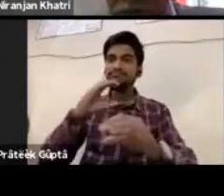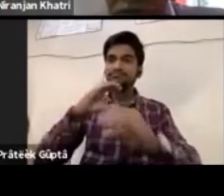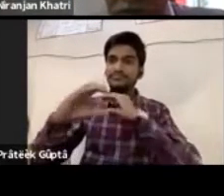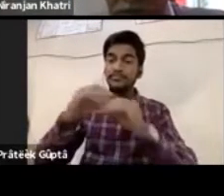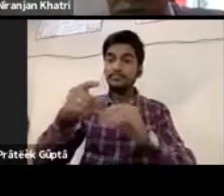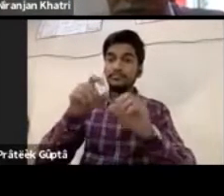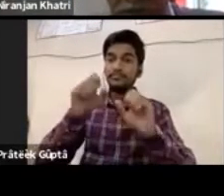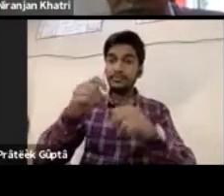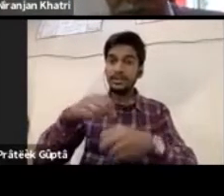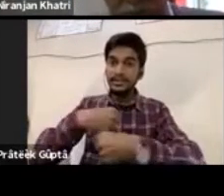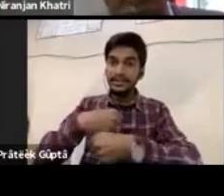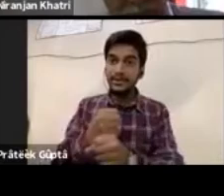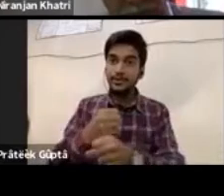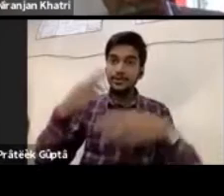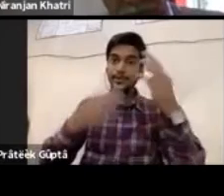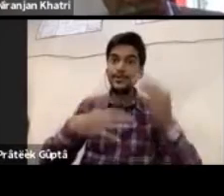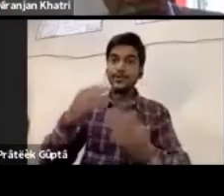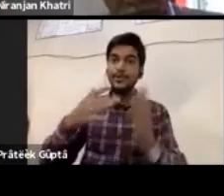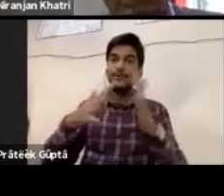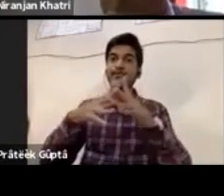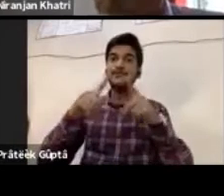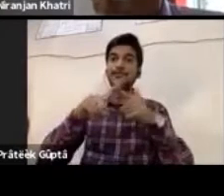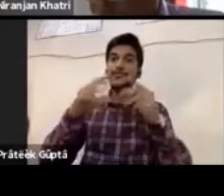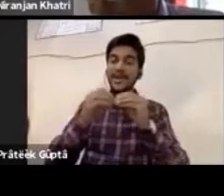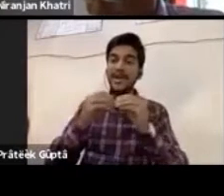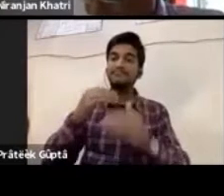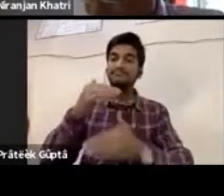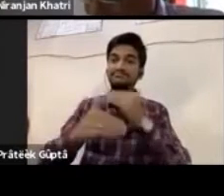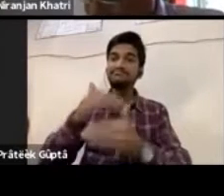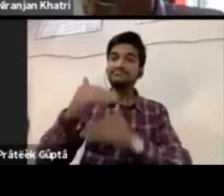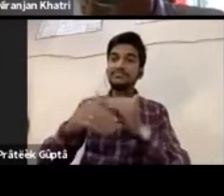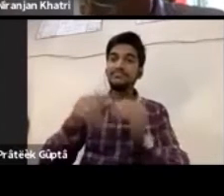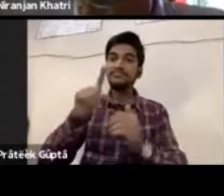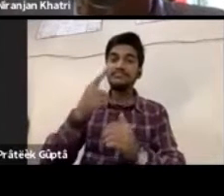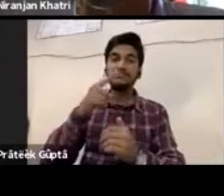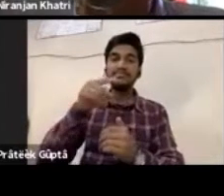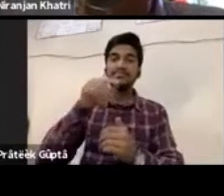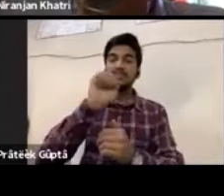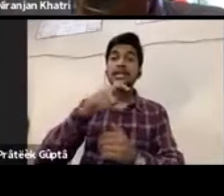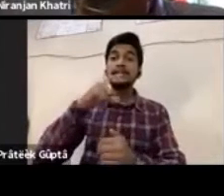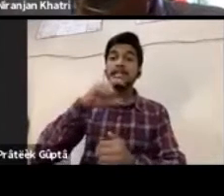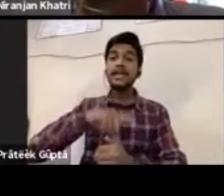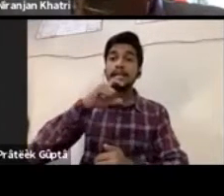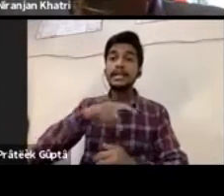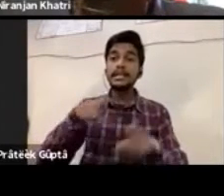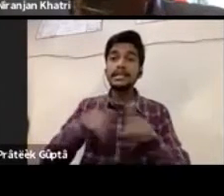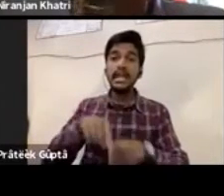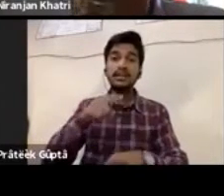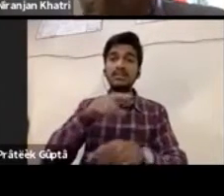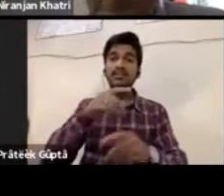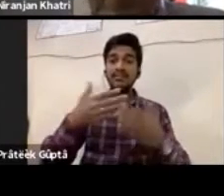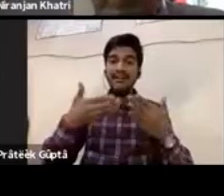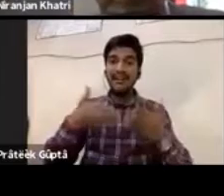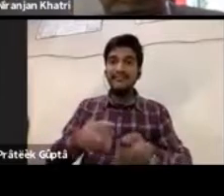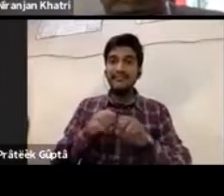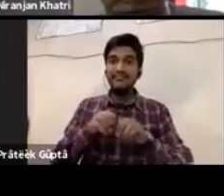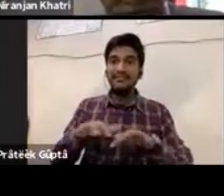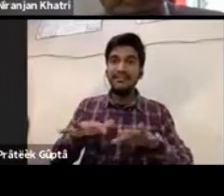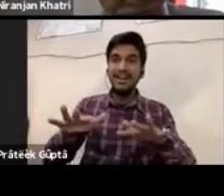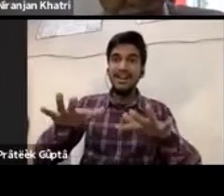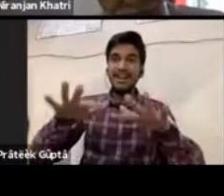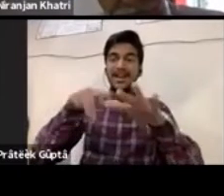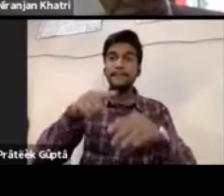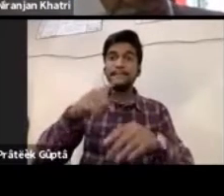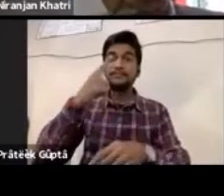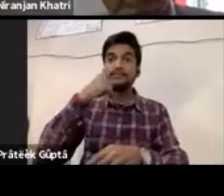जो कि breast cancer self examination पे था. Since breast cancer अभी एक epidemic के जैसे फैल रहा है एंड वुमेन विद डिसेबिलिटीज